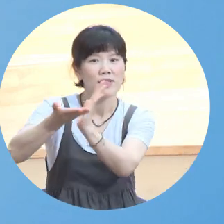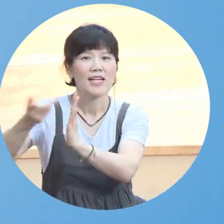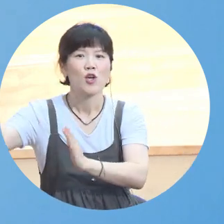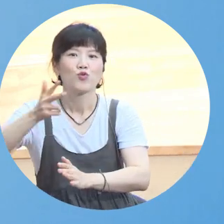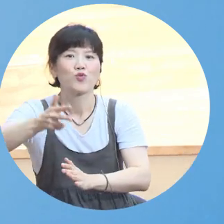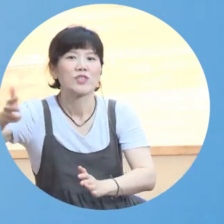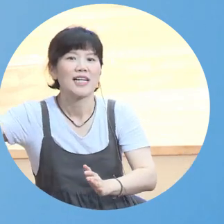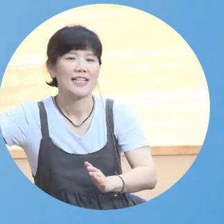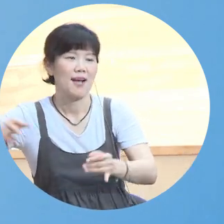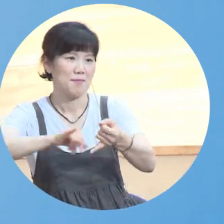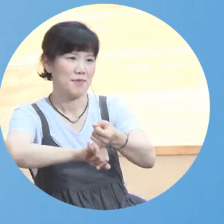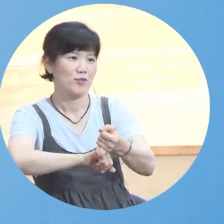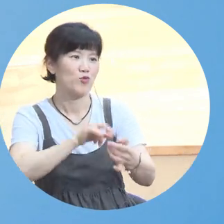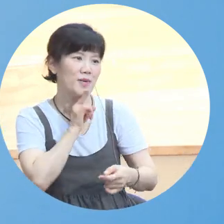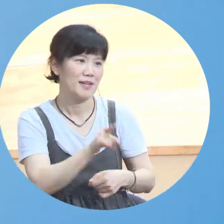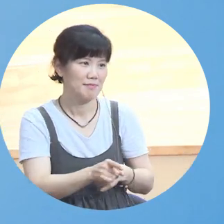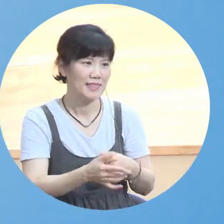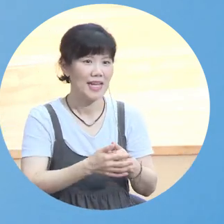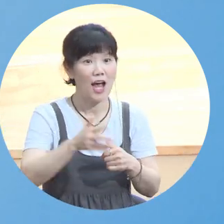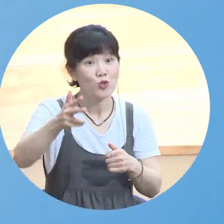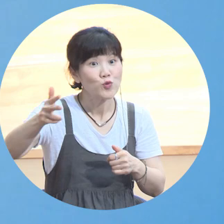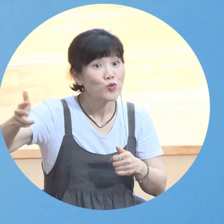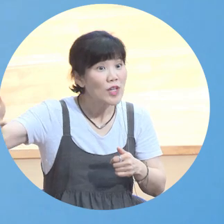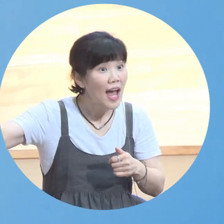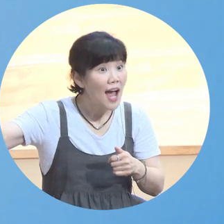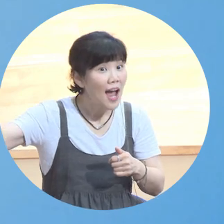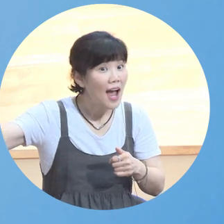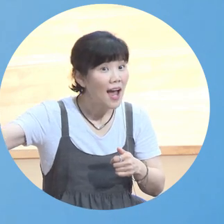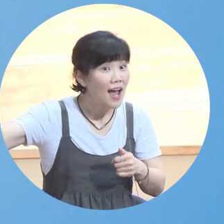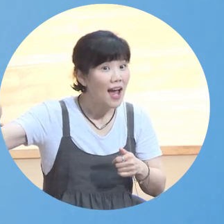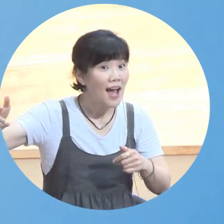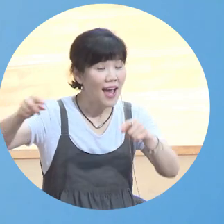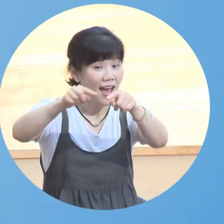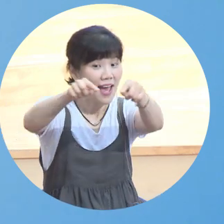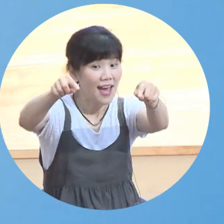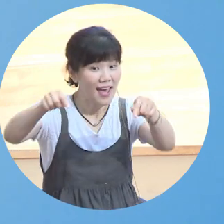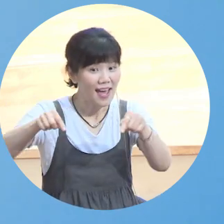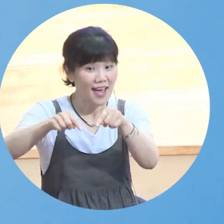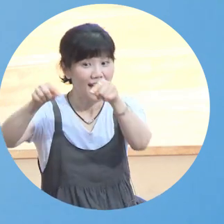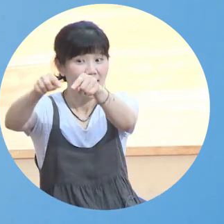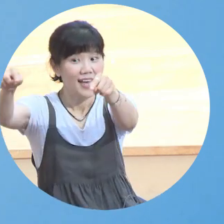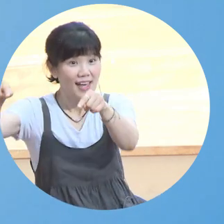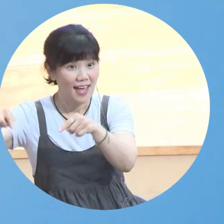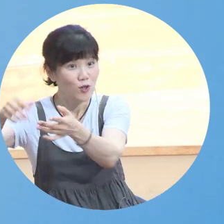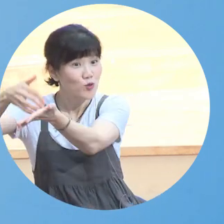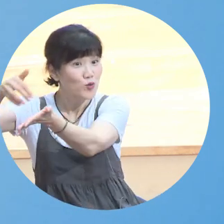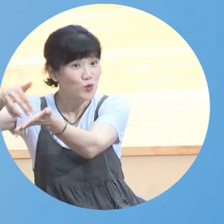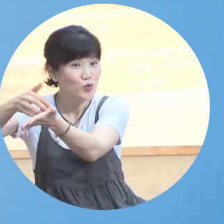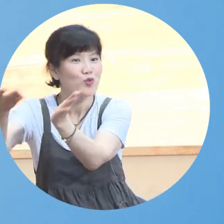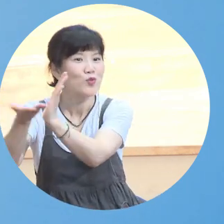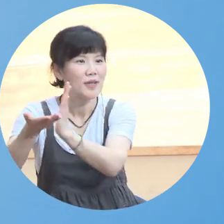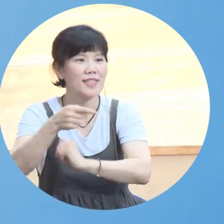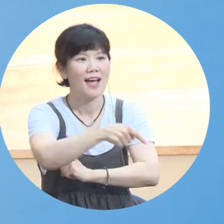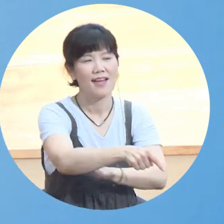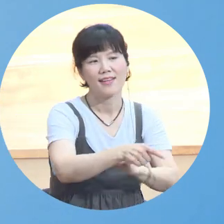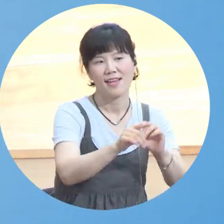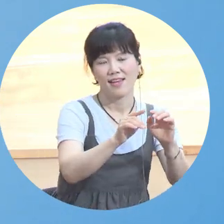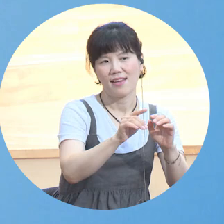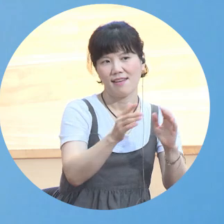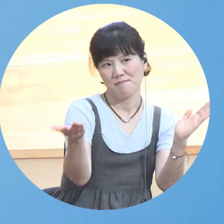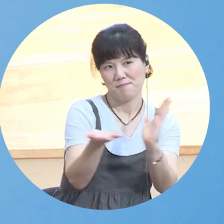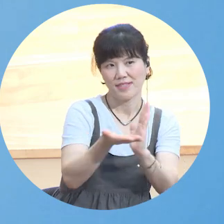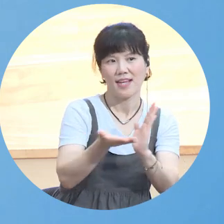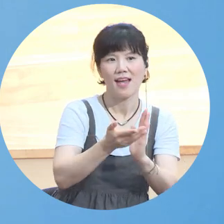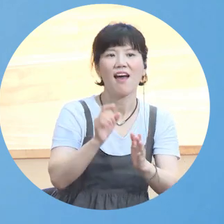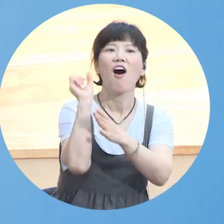주차 주차는 그 선이 네모칸 있잖아요 그 갯수 맞춰 가지고 이걸 정확해야 그려 허가 달하는